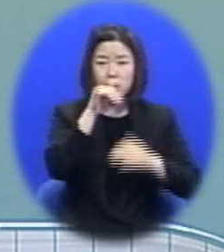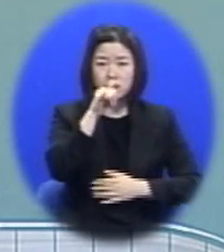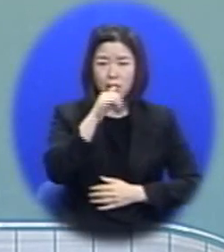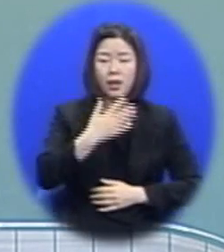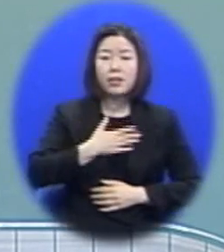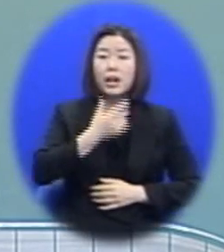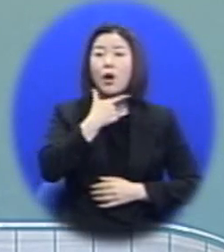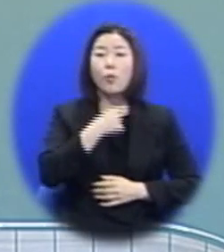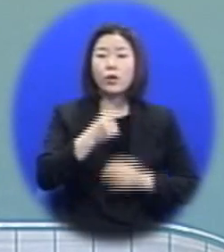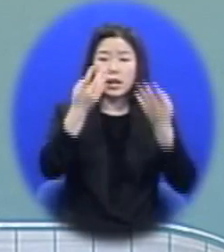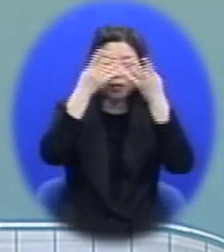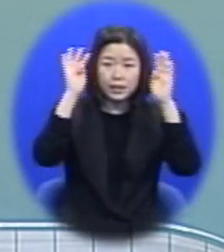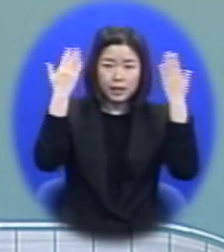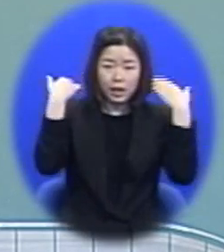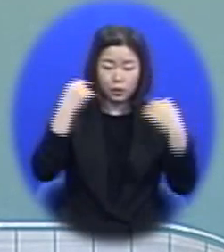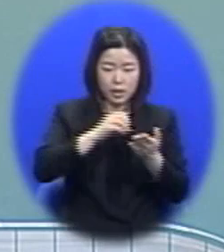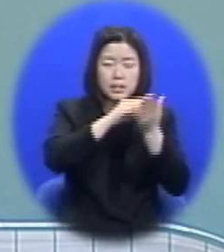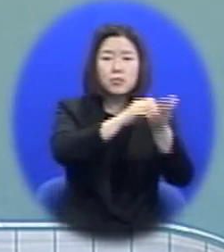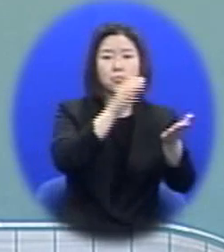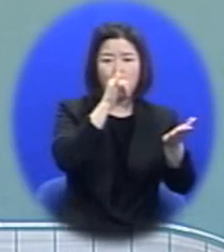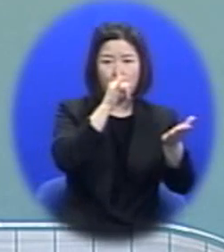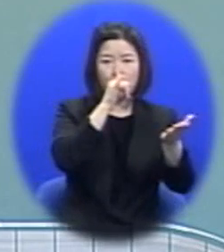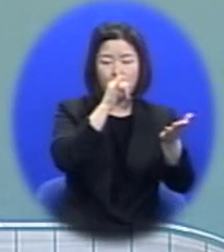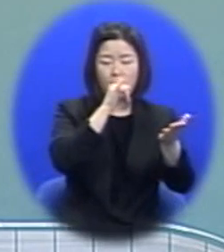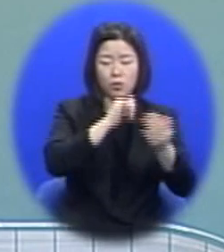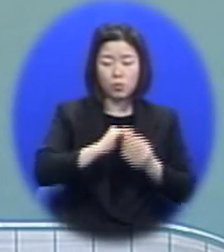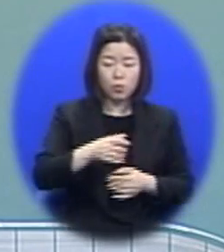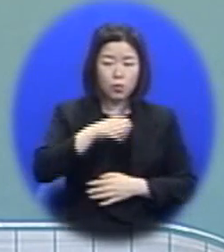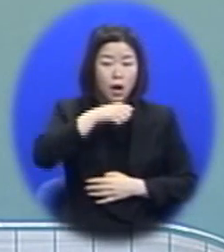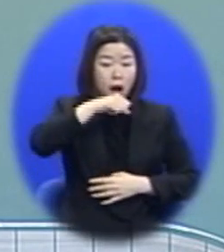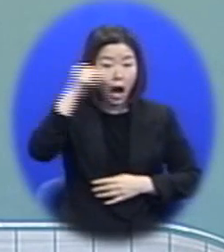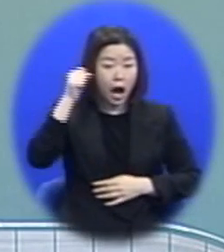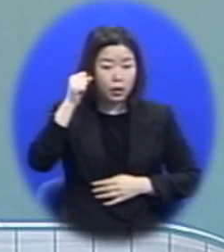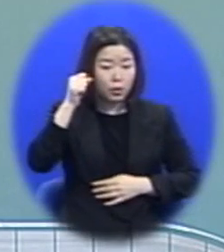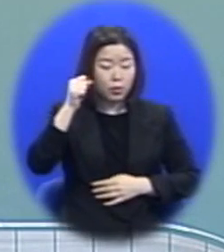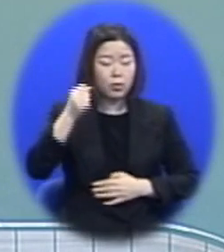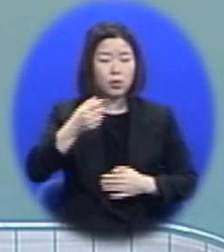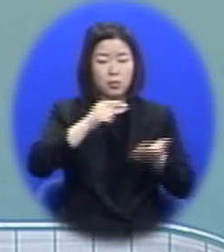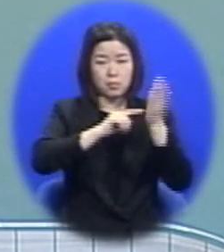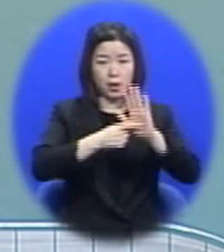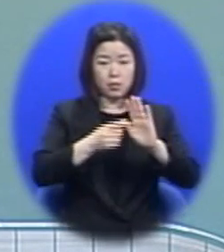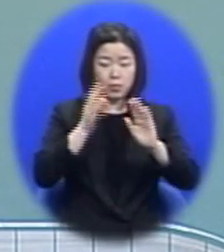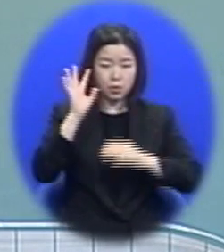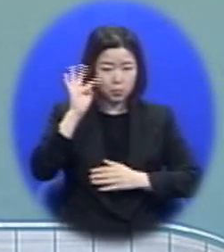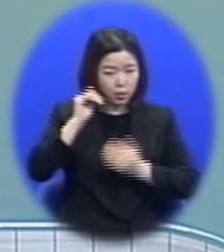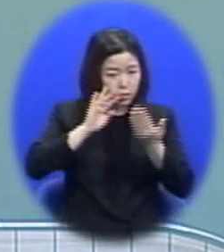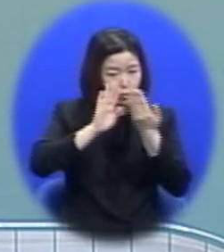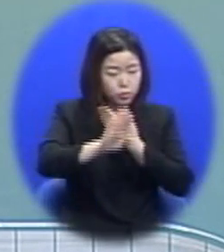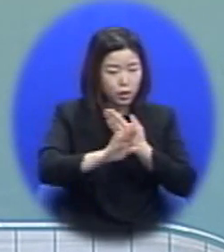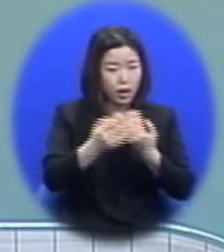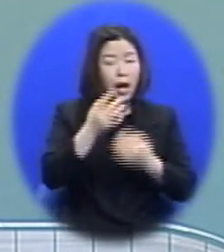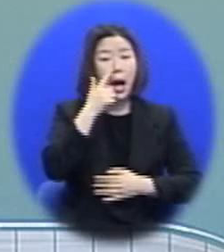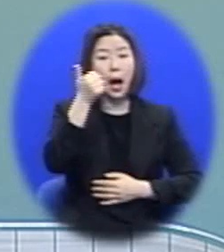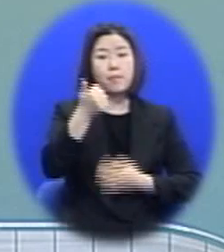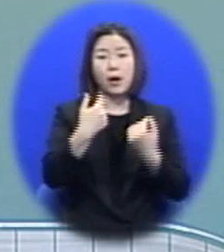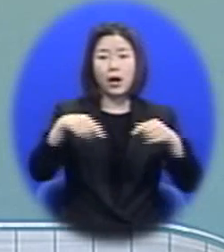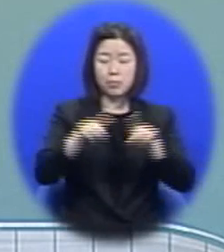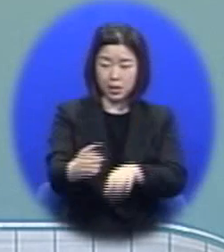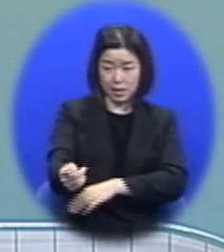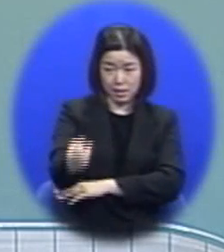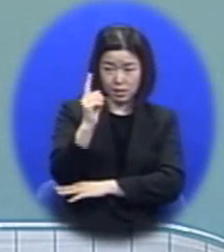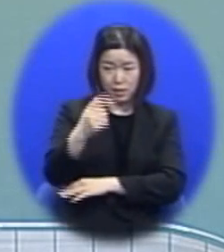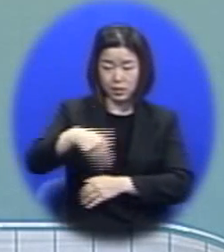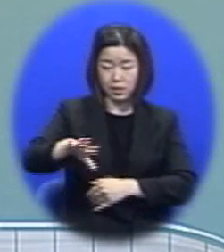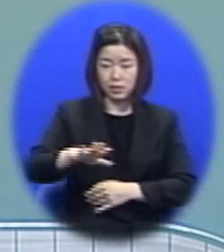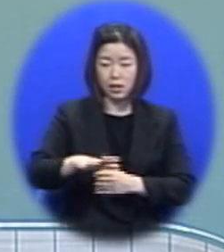대학교 입학을 했다 그런데 대학교 합격 발표 며칠 후 아버지와 함께 간 낚시터에서 아버지는 나에게